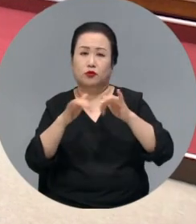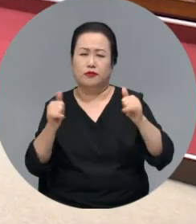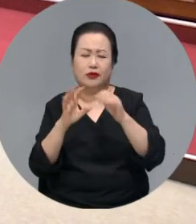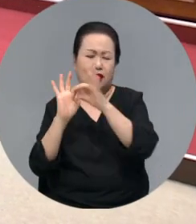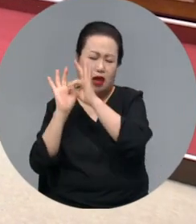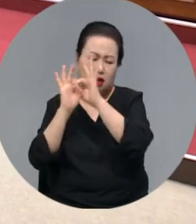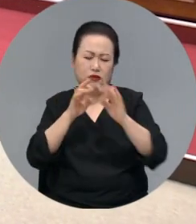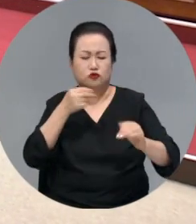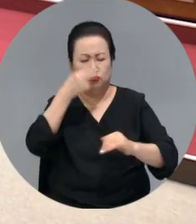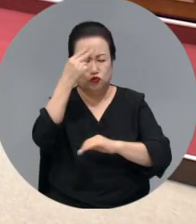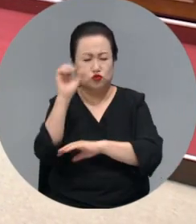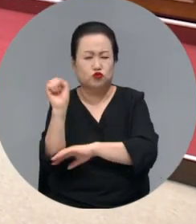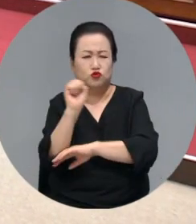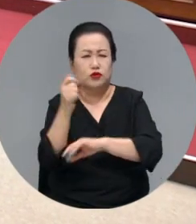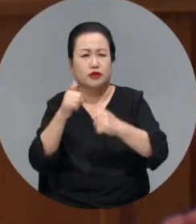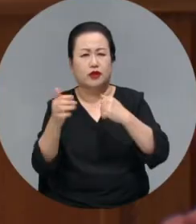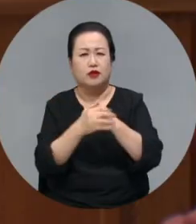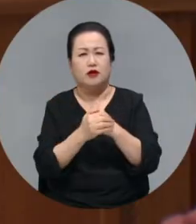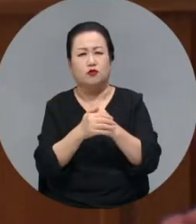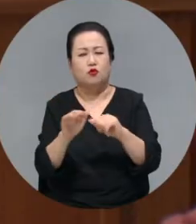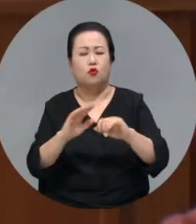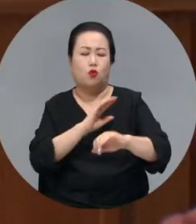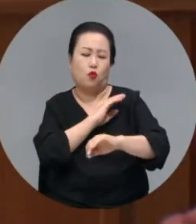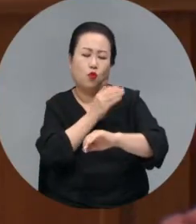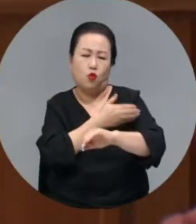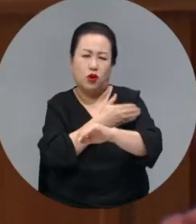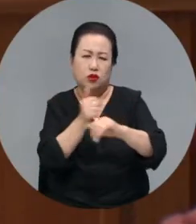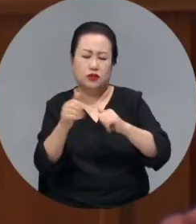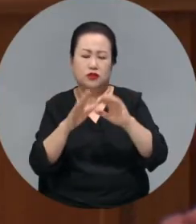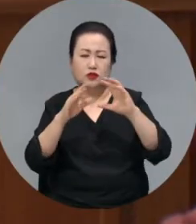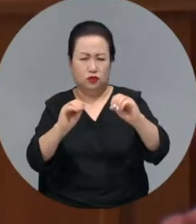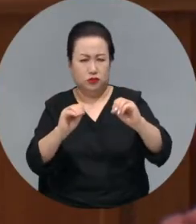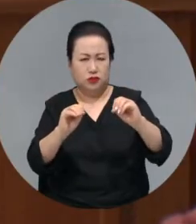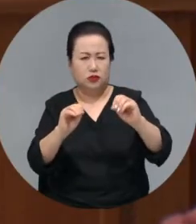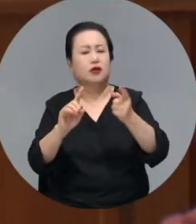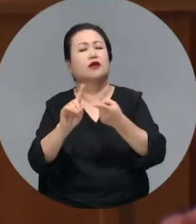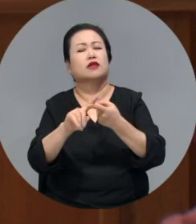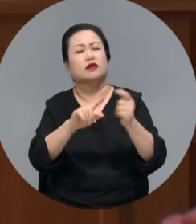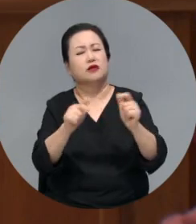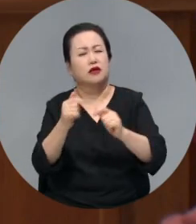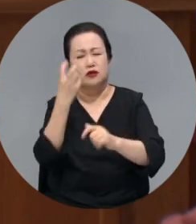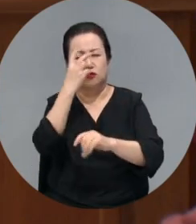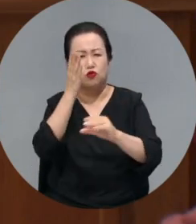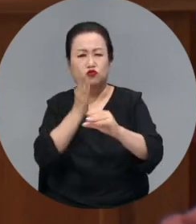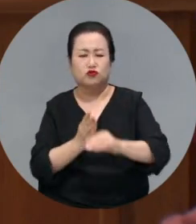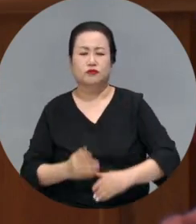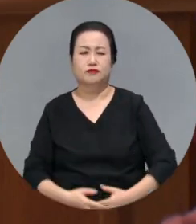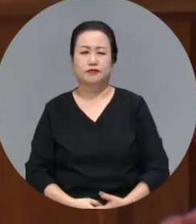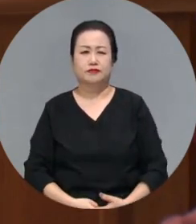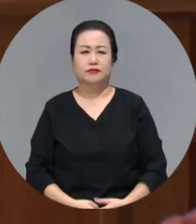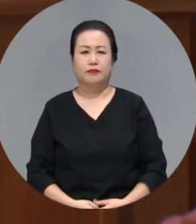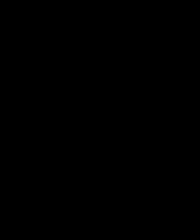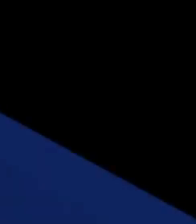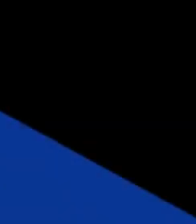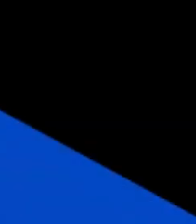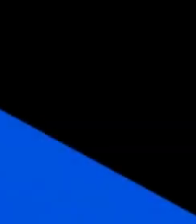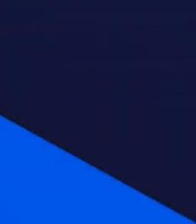잇따른 음주운전에 대해 당원권 정지 등 징계를 검토 중이라고 밝혔습니다. MBC 뉴스 정진명입니다.